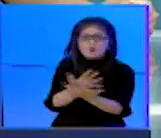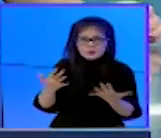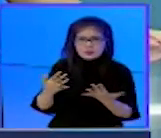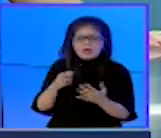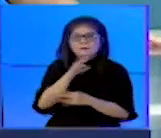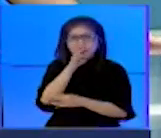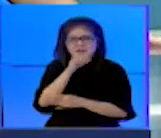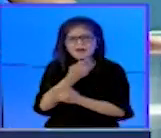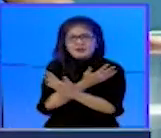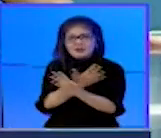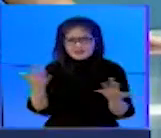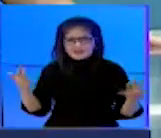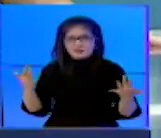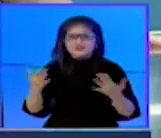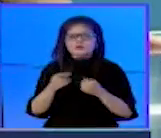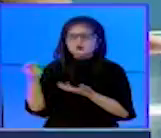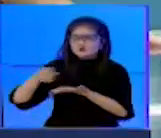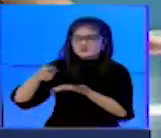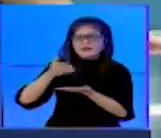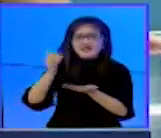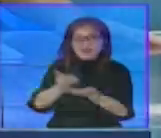ini menanti subsidi gaji.